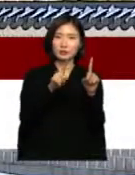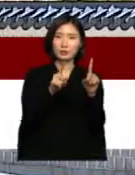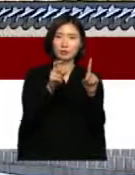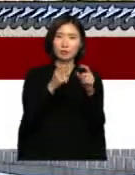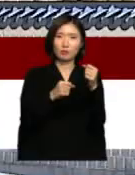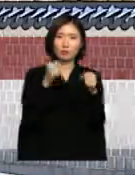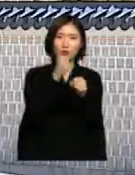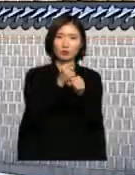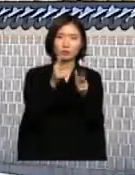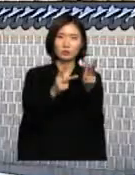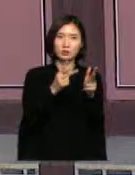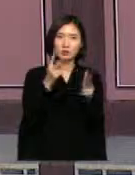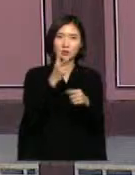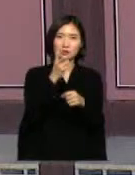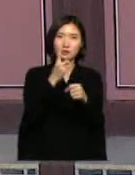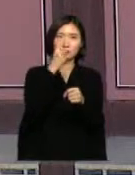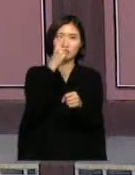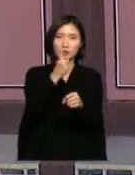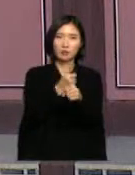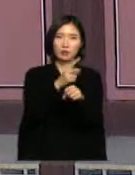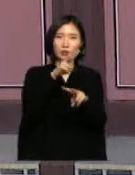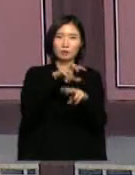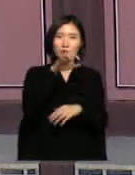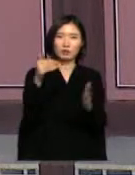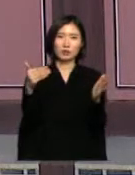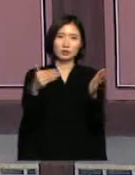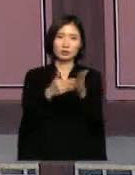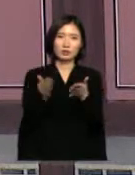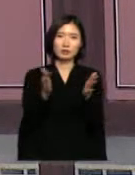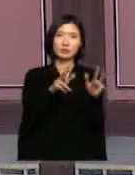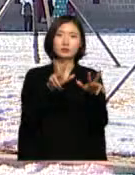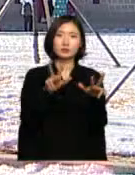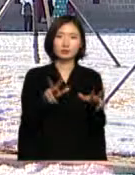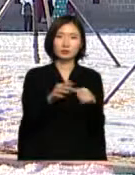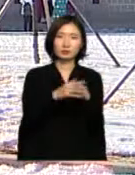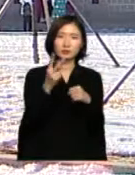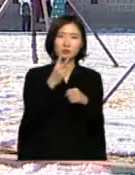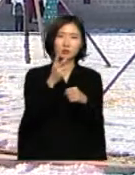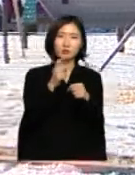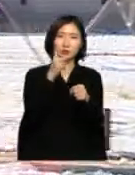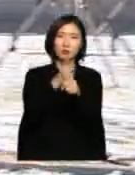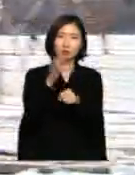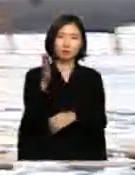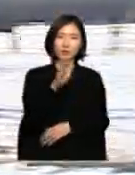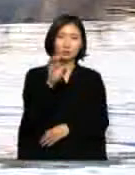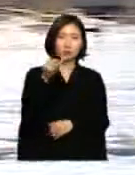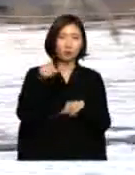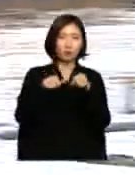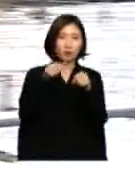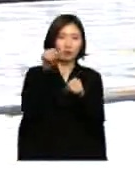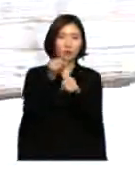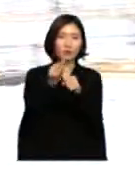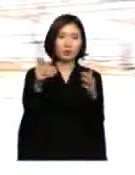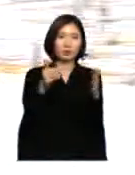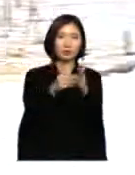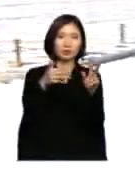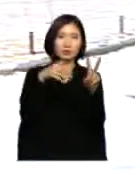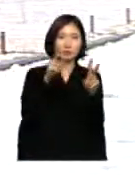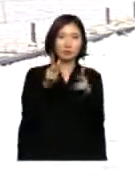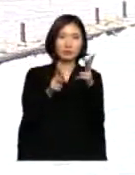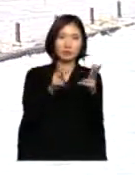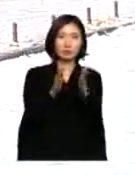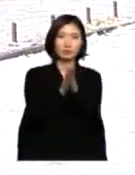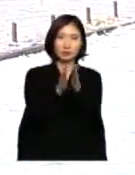사업은 2010년 광화문 복원까지 일단락됐고 현재는 2011년부터 2045년까지 2차 사업에